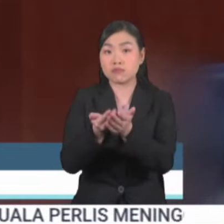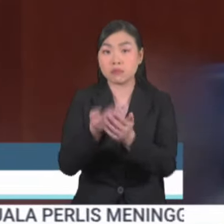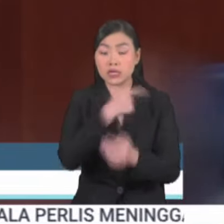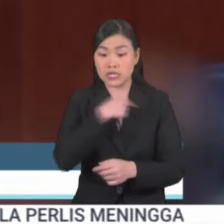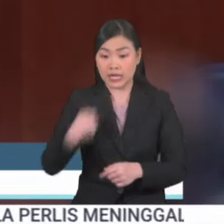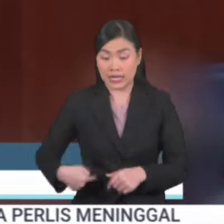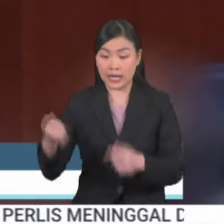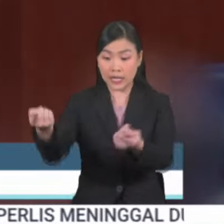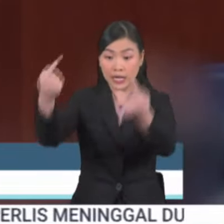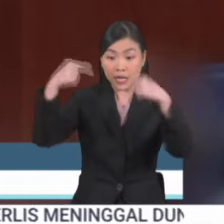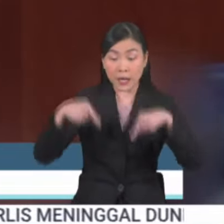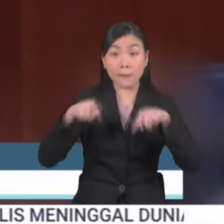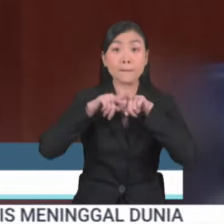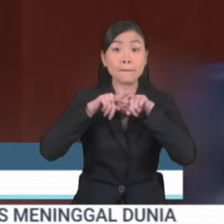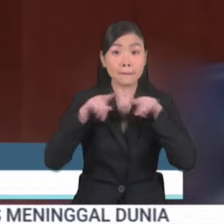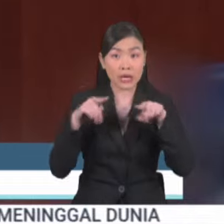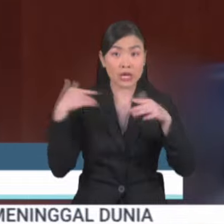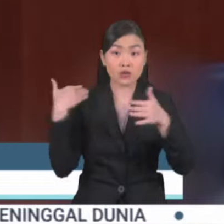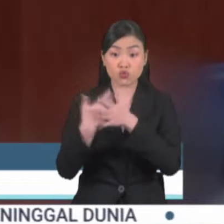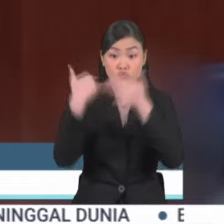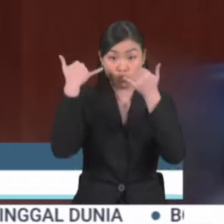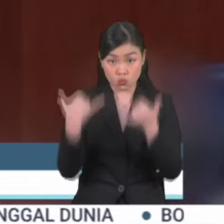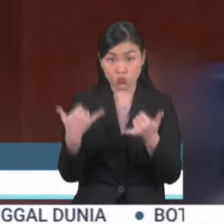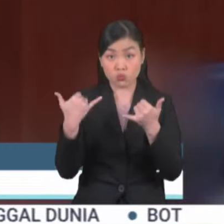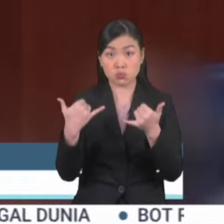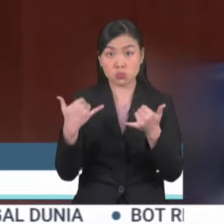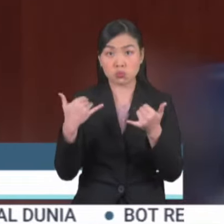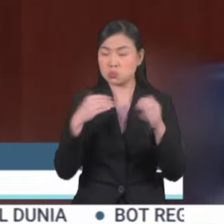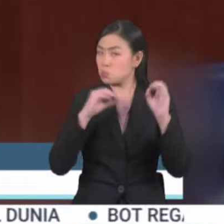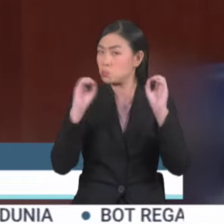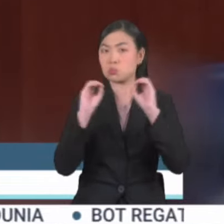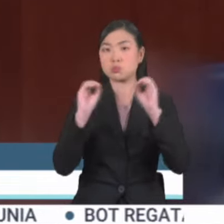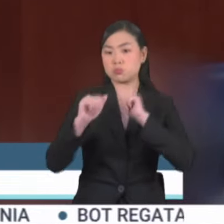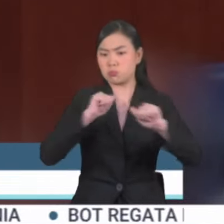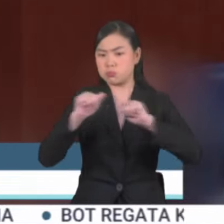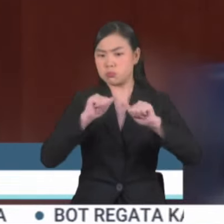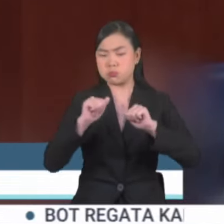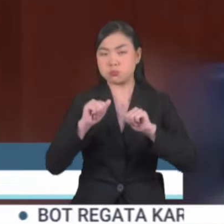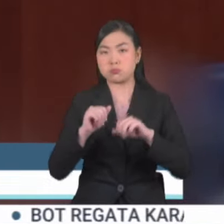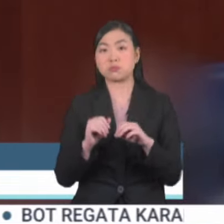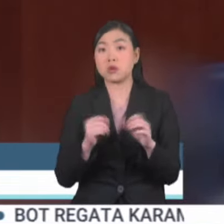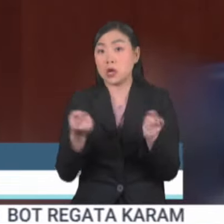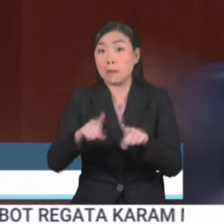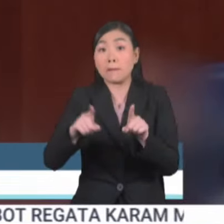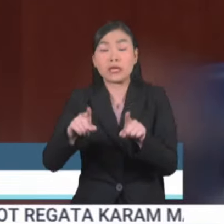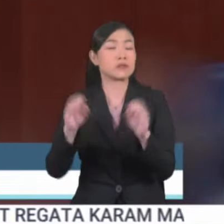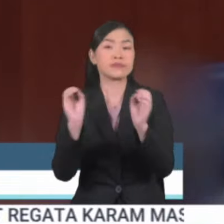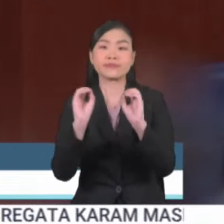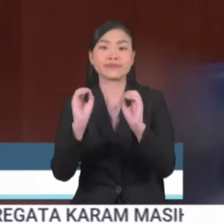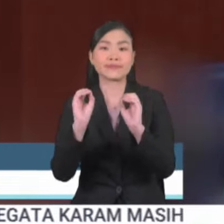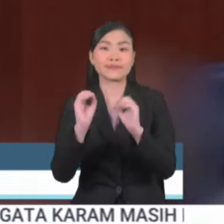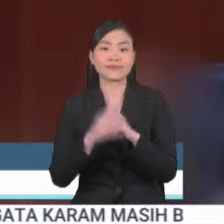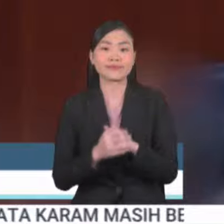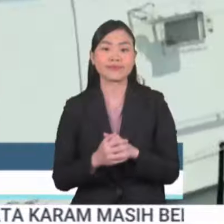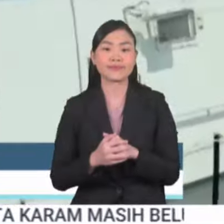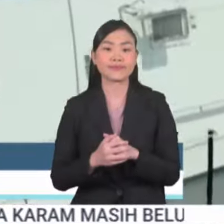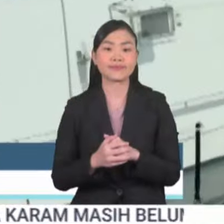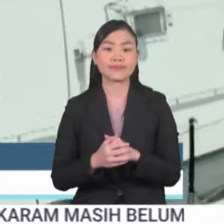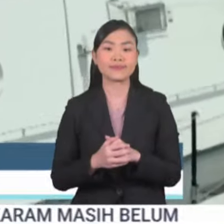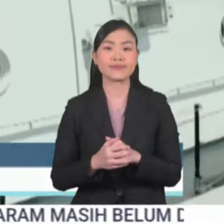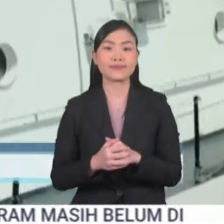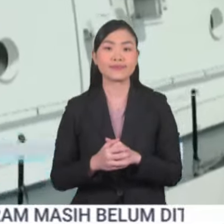polemik, namun sehingga hari ini mereka tidak melakukan sebarang tindakan agresif seperti yang berlaku kepada negara lain.